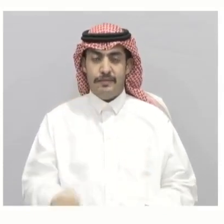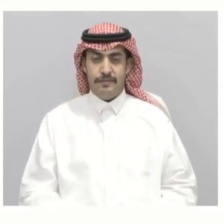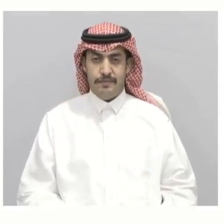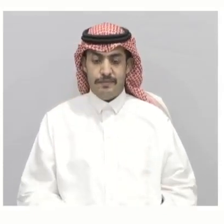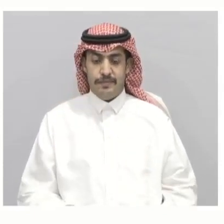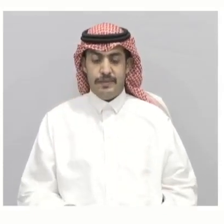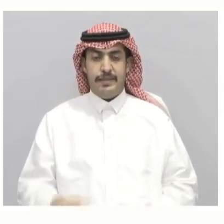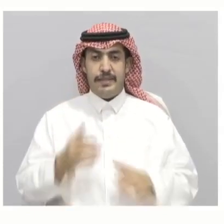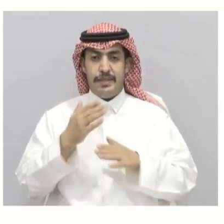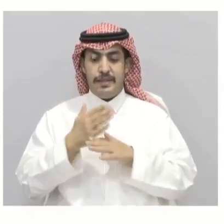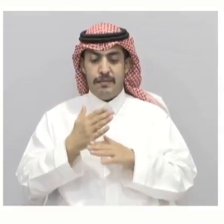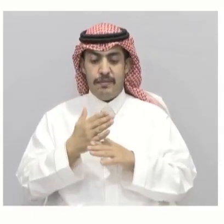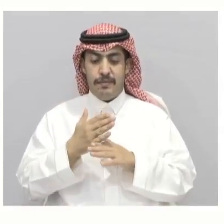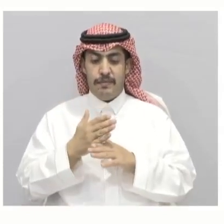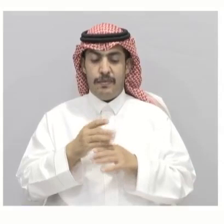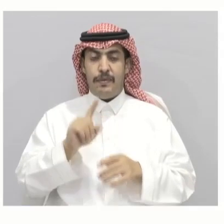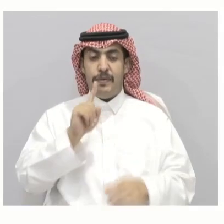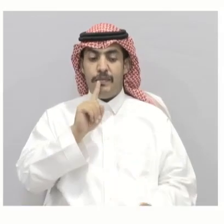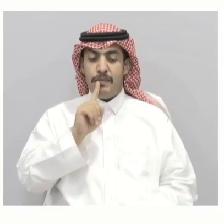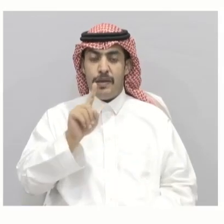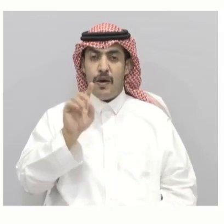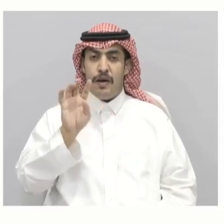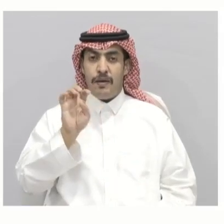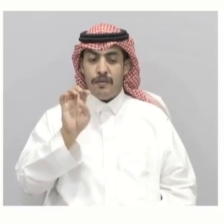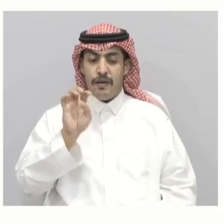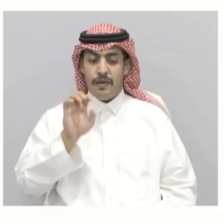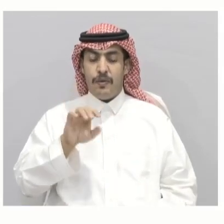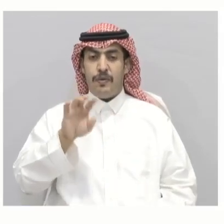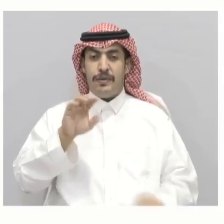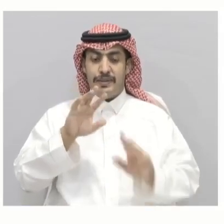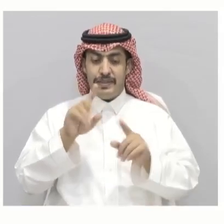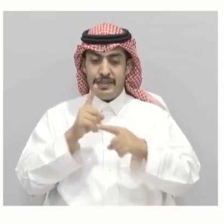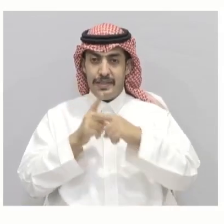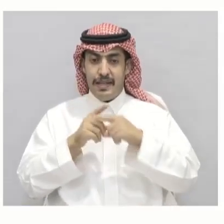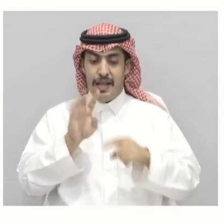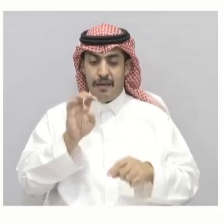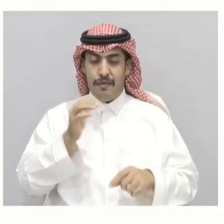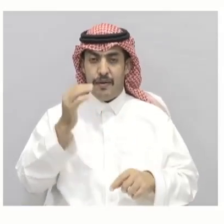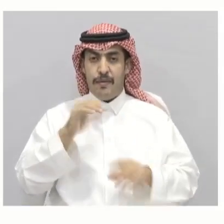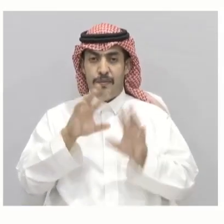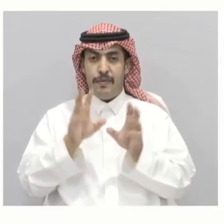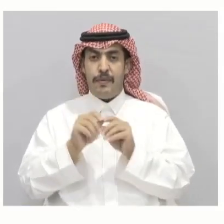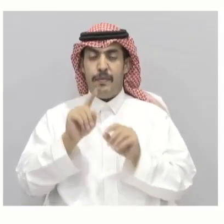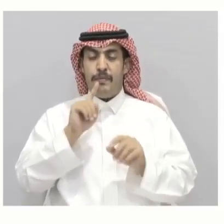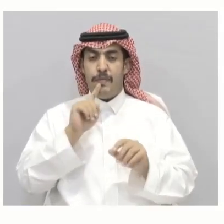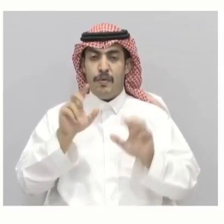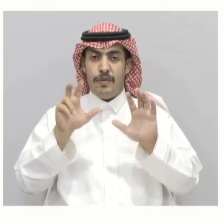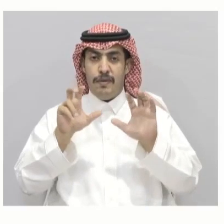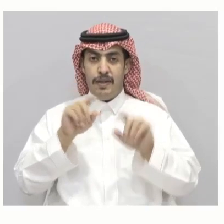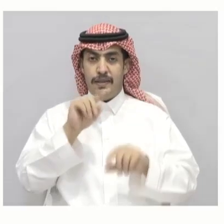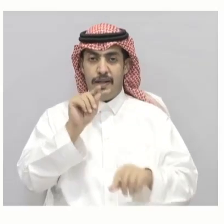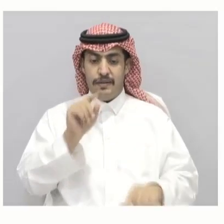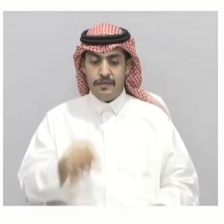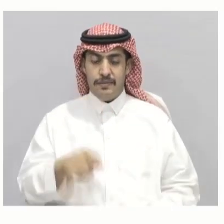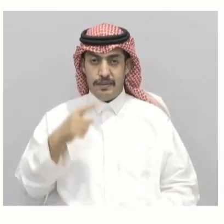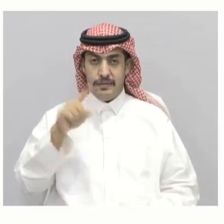لان مئه واربعون و40 ستعطيني 180 درجه